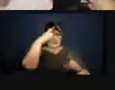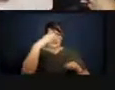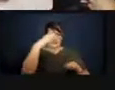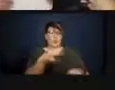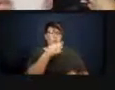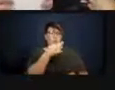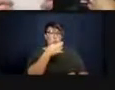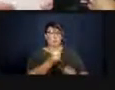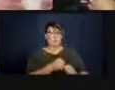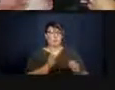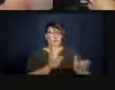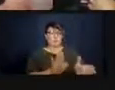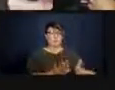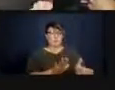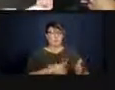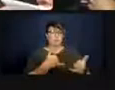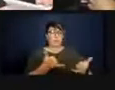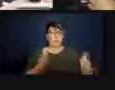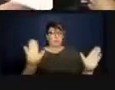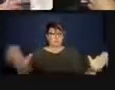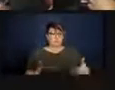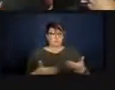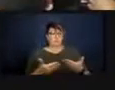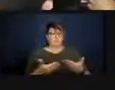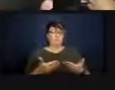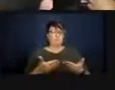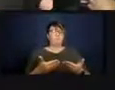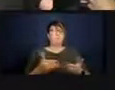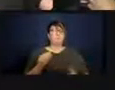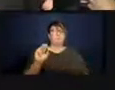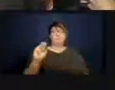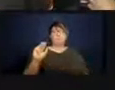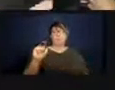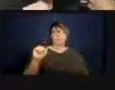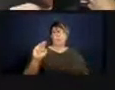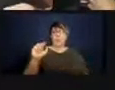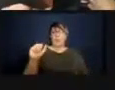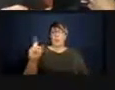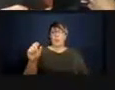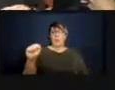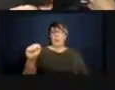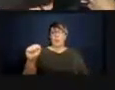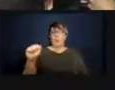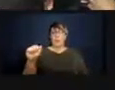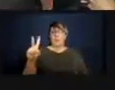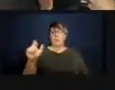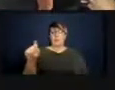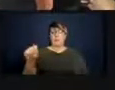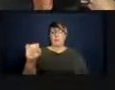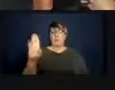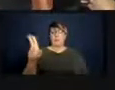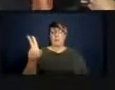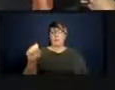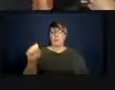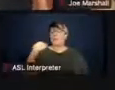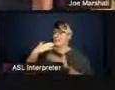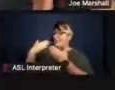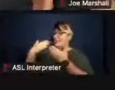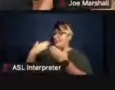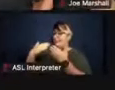Tutawaletea baadhi ya mapendekezo pia. Kwa hivyo ningependa kumpa fursa hii Amanda Bush. Asante.